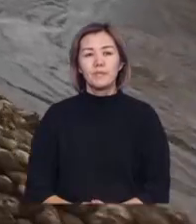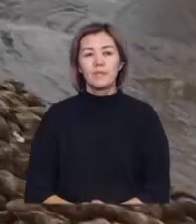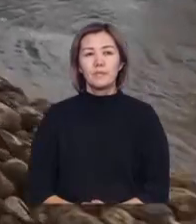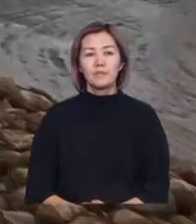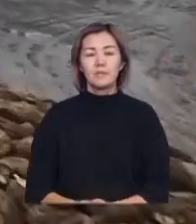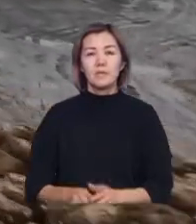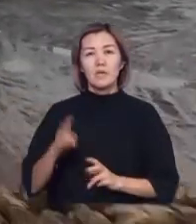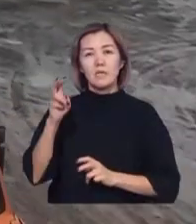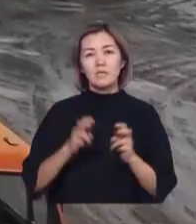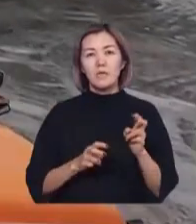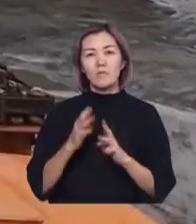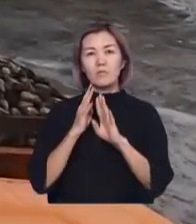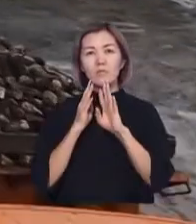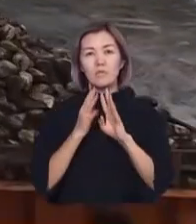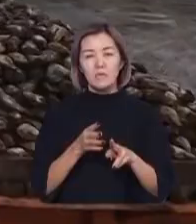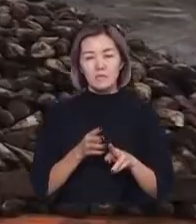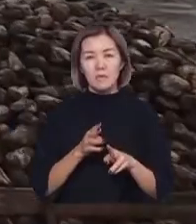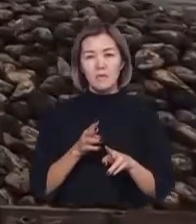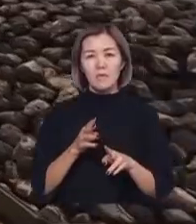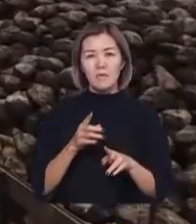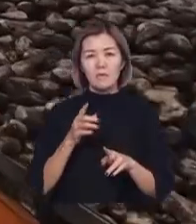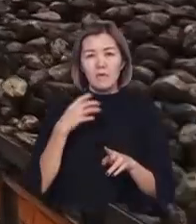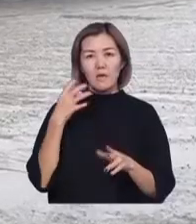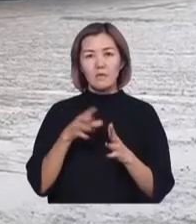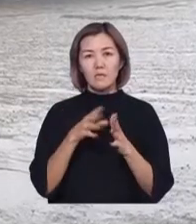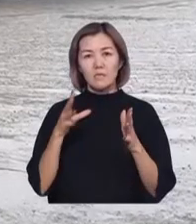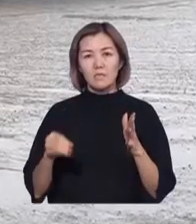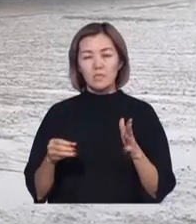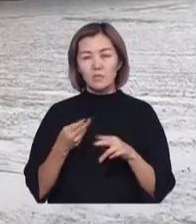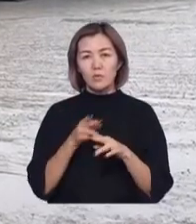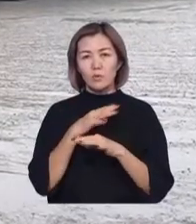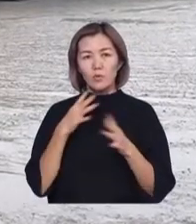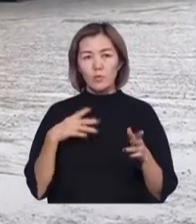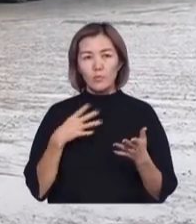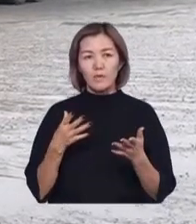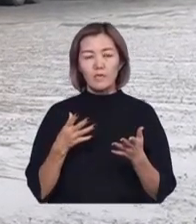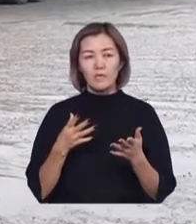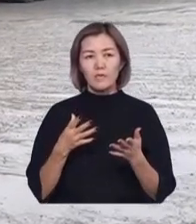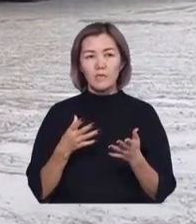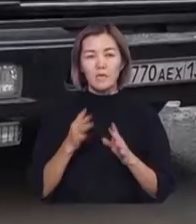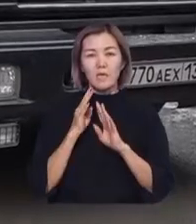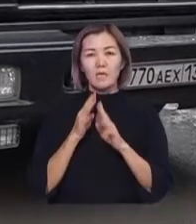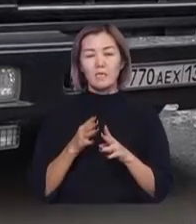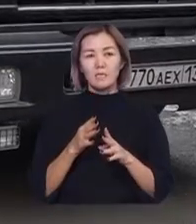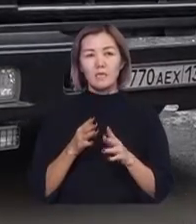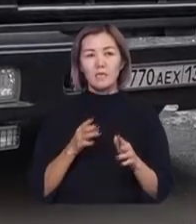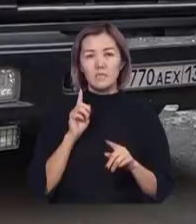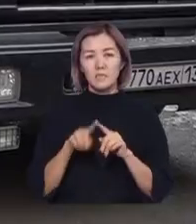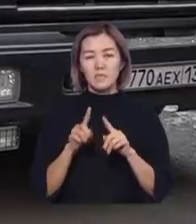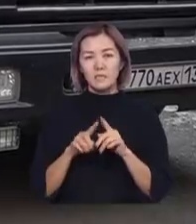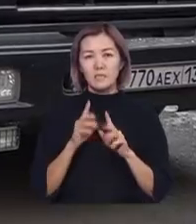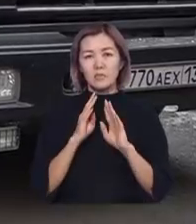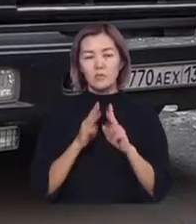Зауыт маңайында ұзын сонар кезек, қант қызылшасы тиелген көліктер көп. Кезекте тез жылжып жатыр. Өз кезегін күтіп отырғандардың бірі